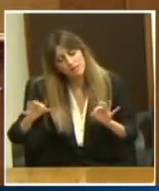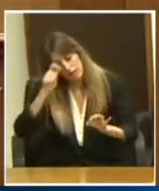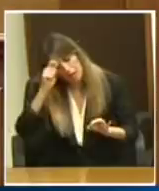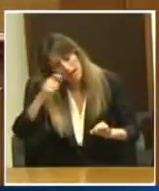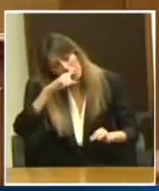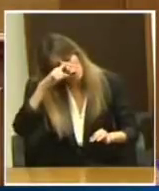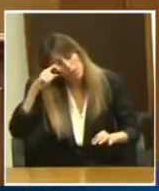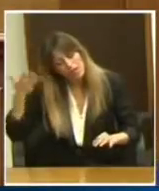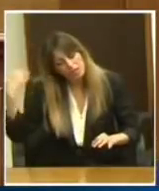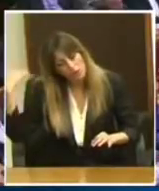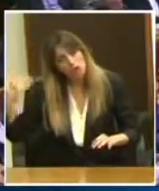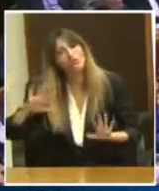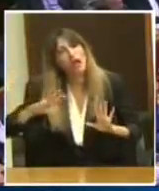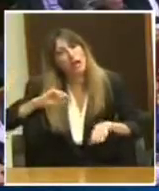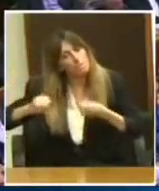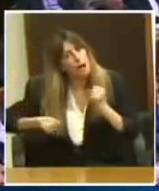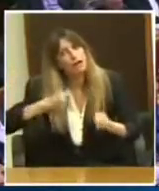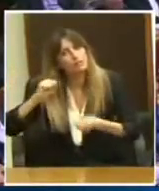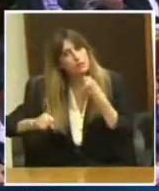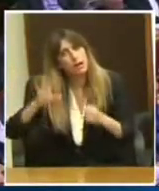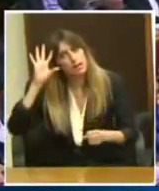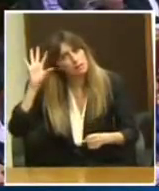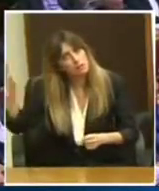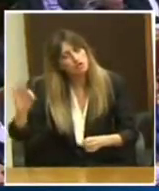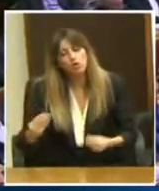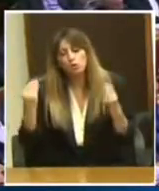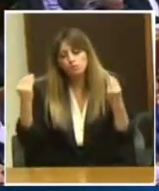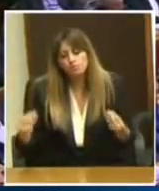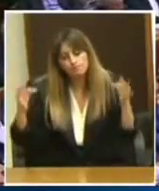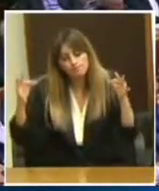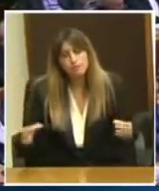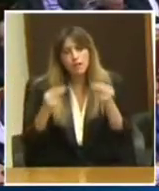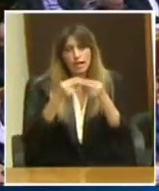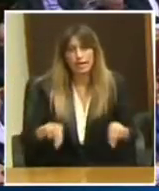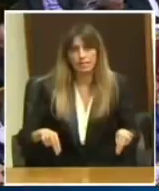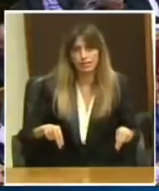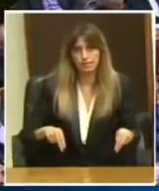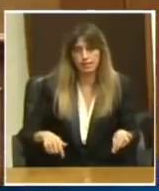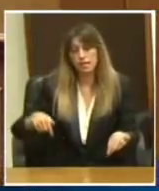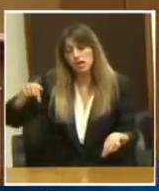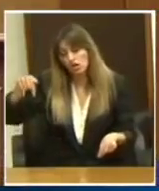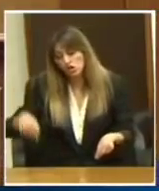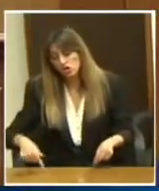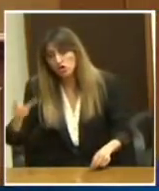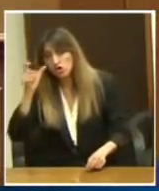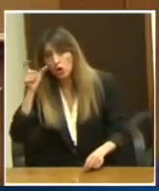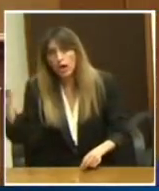μια βιώσιμη λύση. Και ο Σαμαράς όμως που σήμερα σας δίνει γραμμή, τι